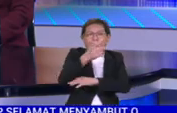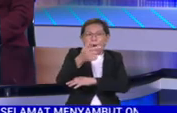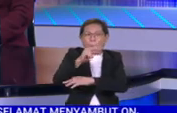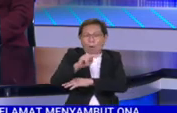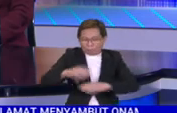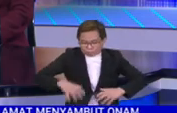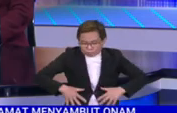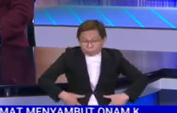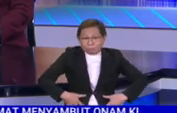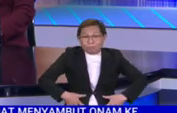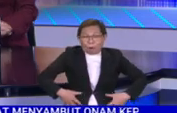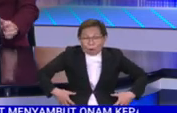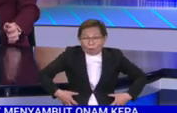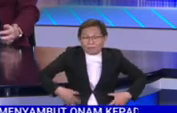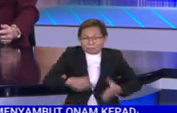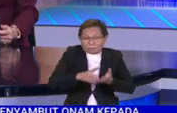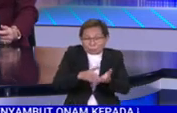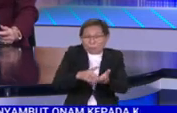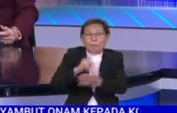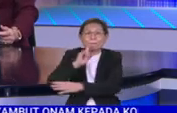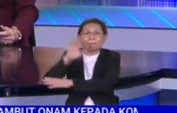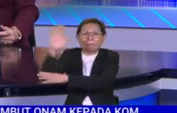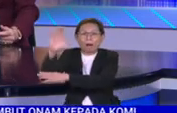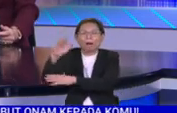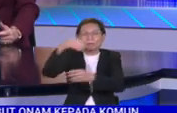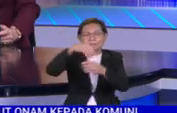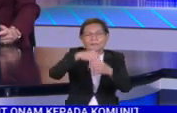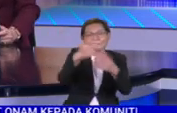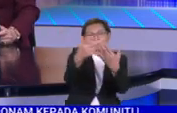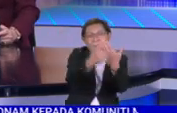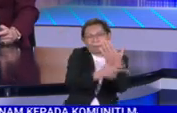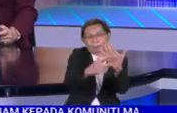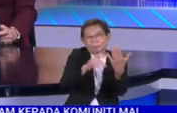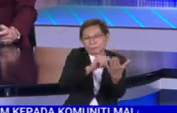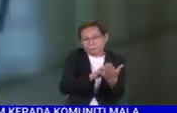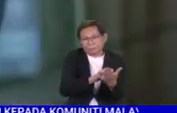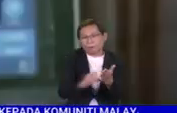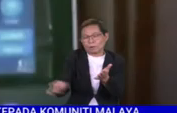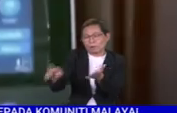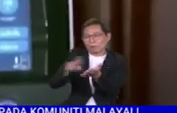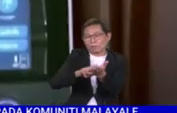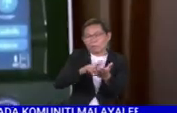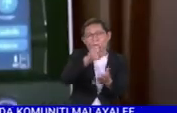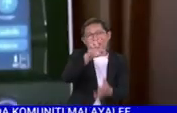pledge di aplikasi berkenaan. Laporan Ravin Semunggam.